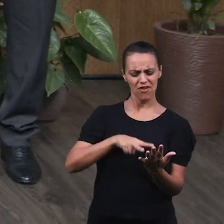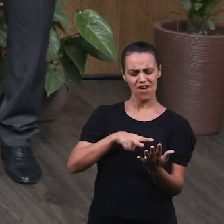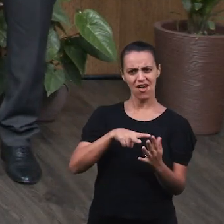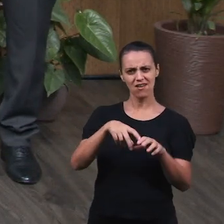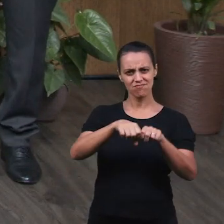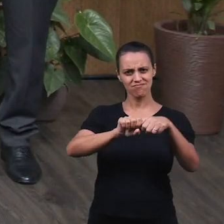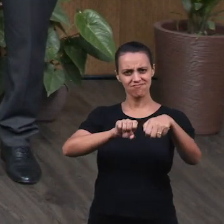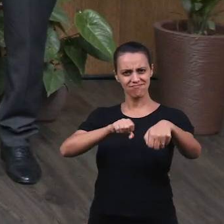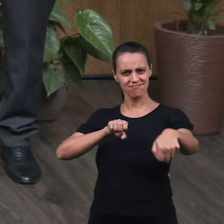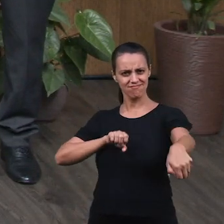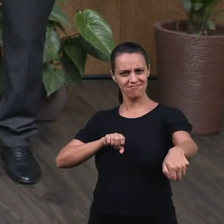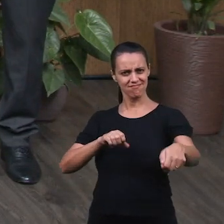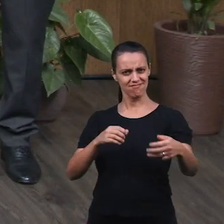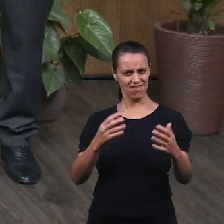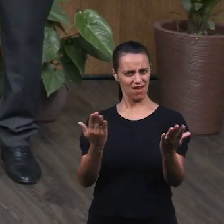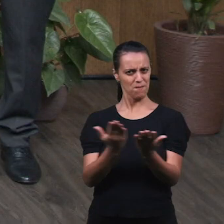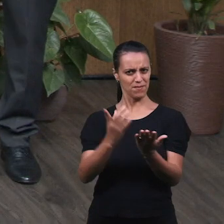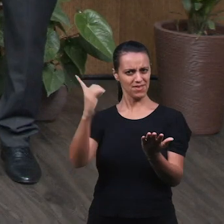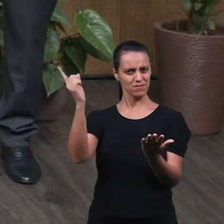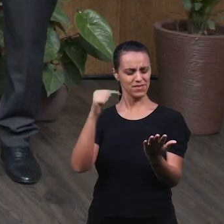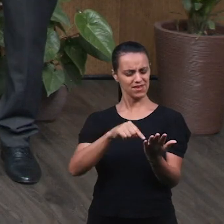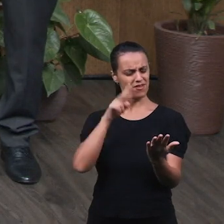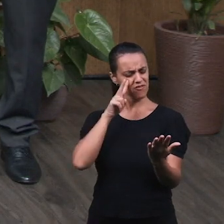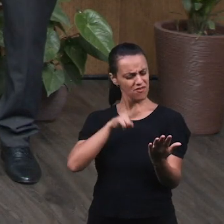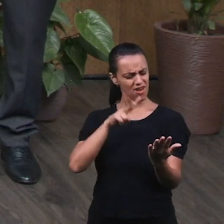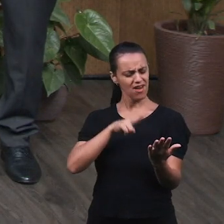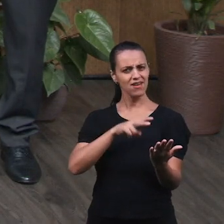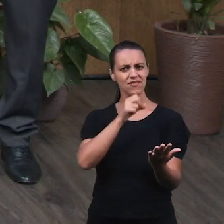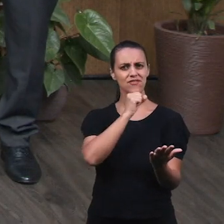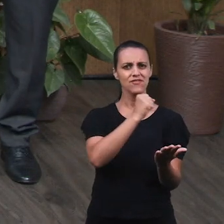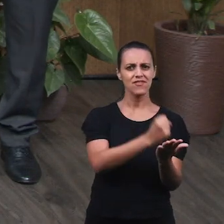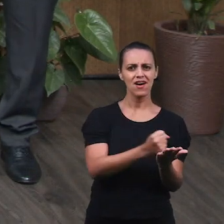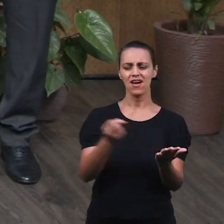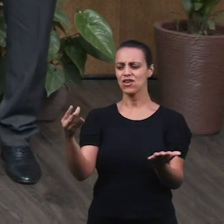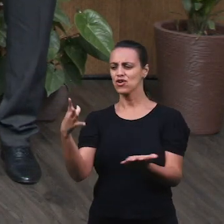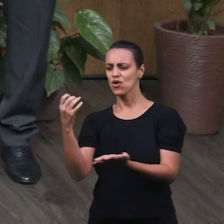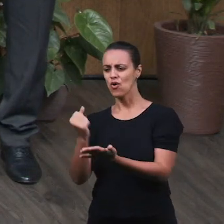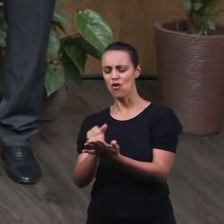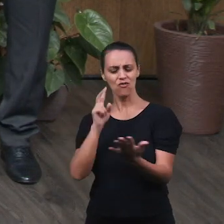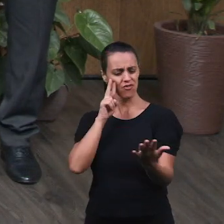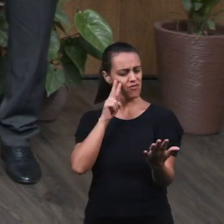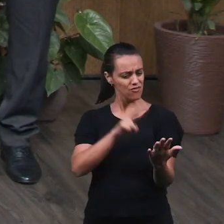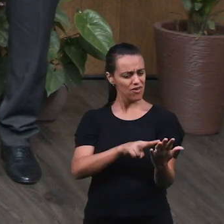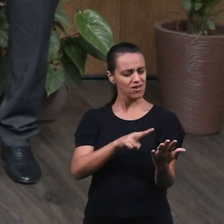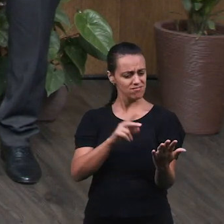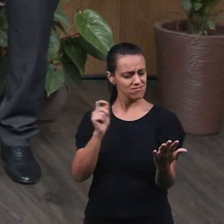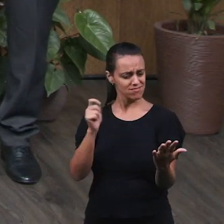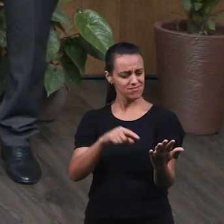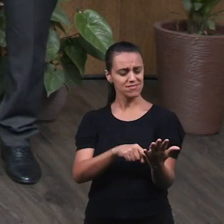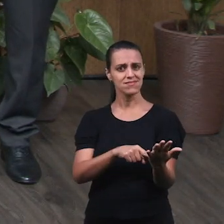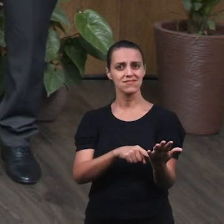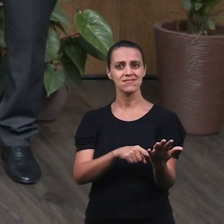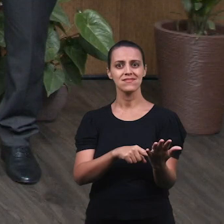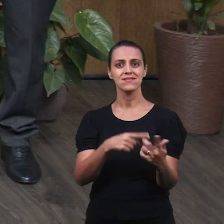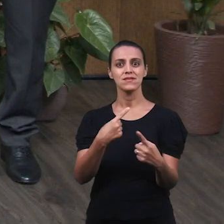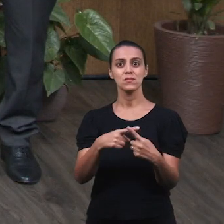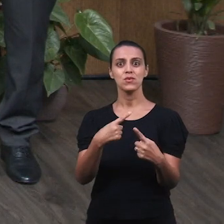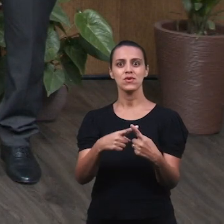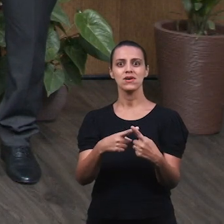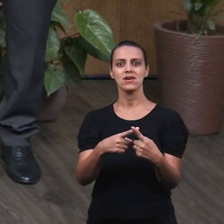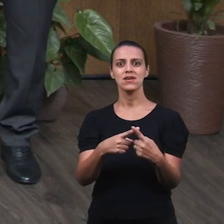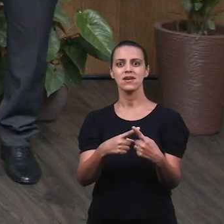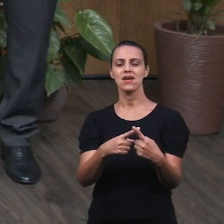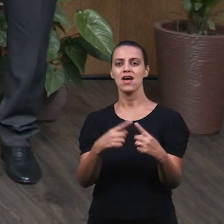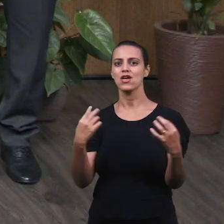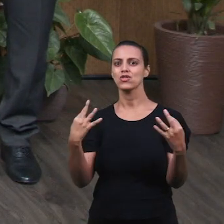à l'Ancien comme au Nouveau Testament. Même pourquoi, Sergio, les Écritures et la prophétie n'ont